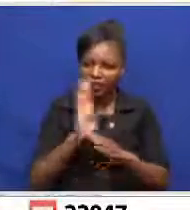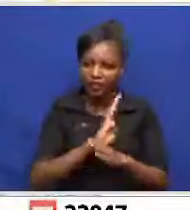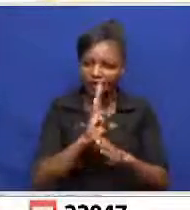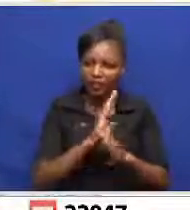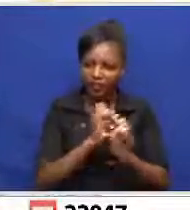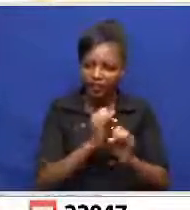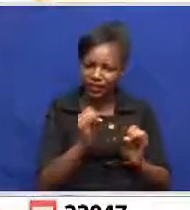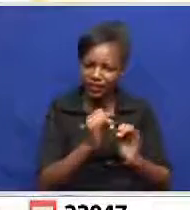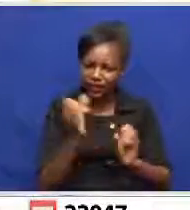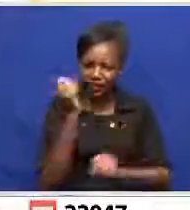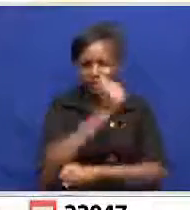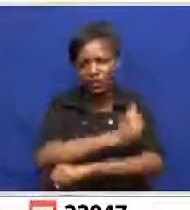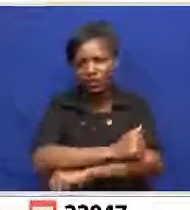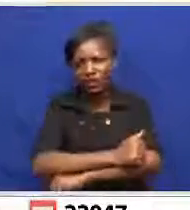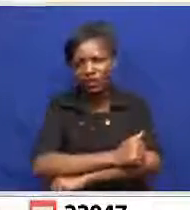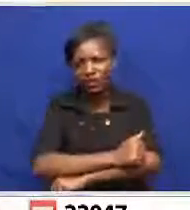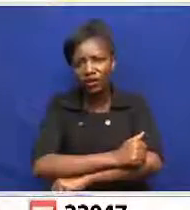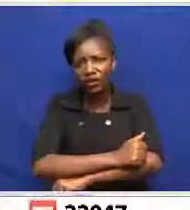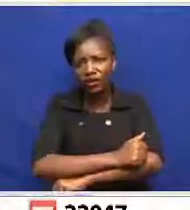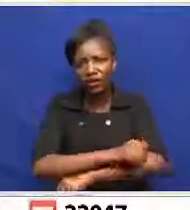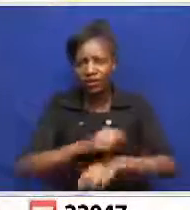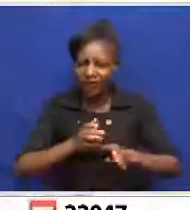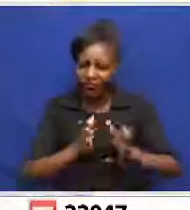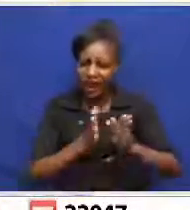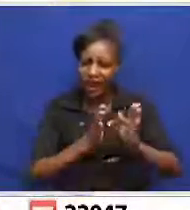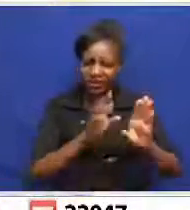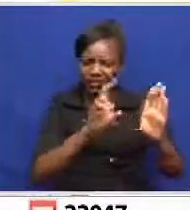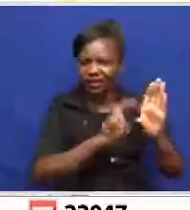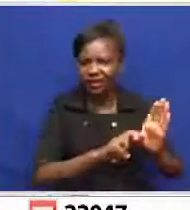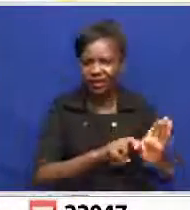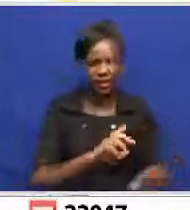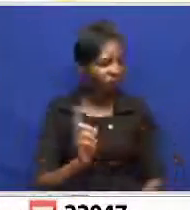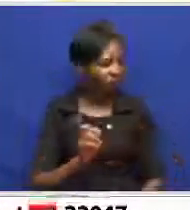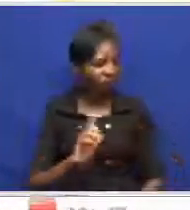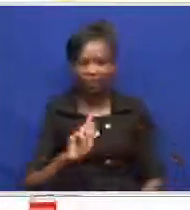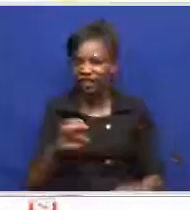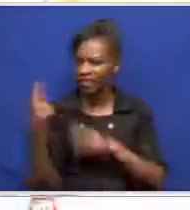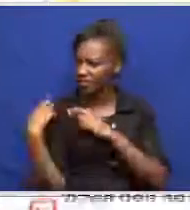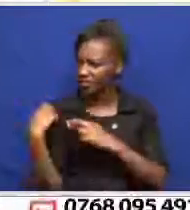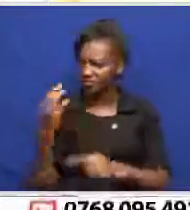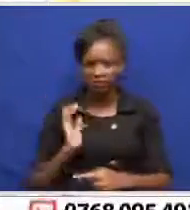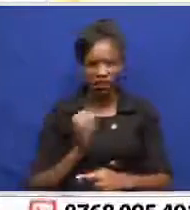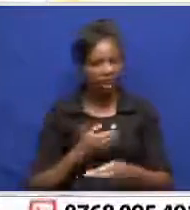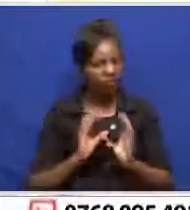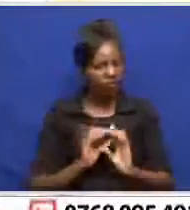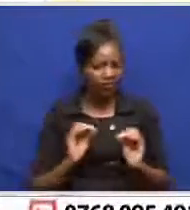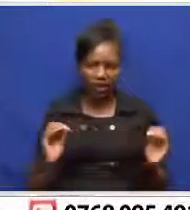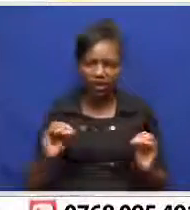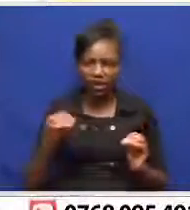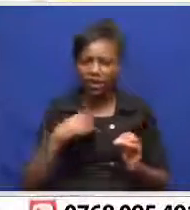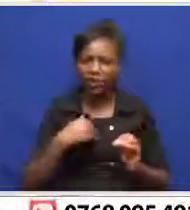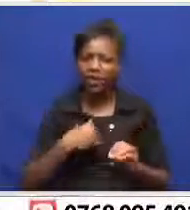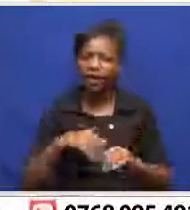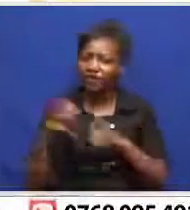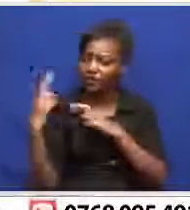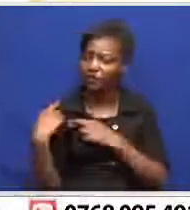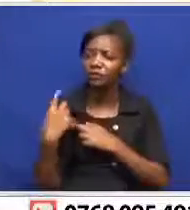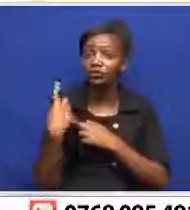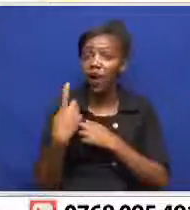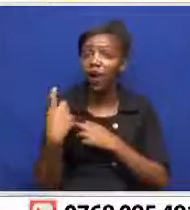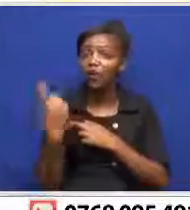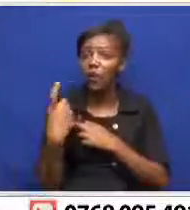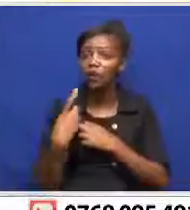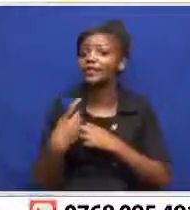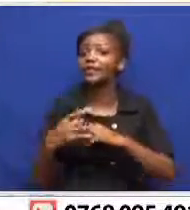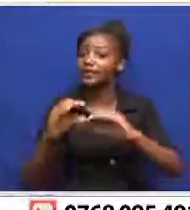hapo ni kazi ya subordinate Staff Sisi kazi yetu lenda shuli kuza na kuha kwamba k curriculum na curriculum zenda sawasawa Mambo ya kusa